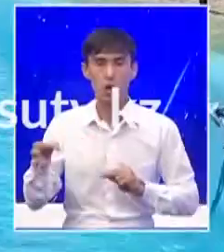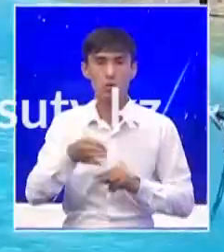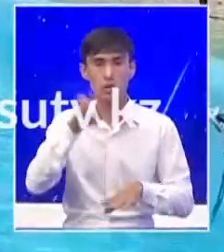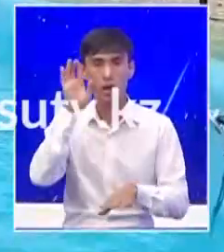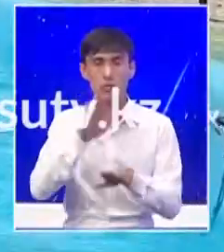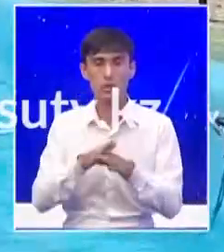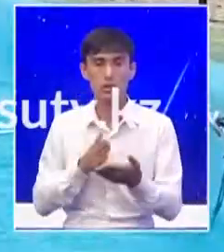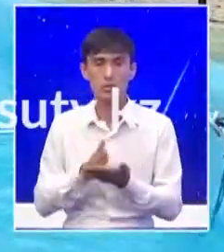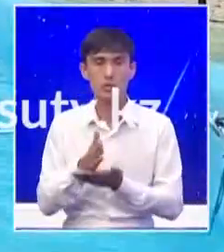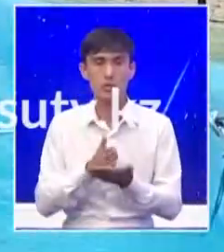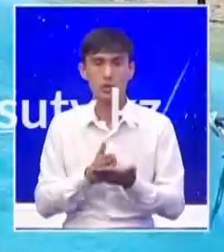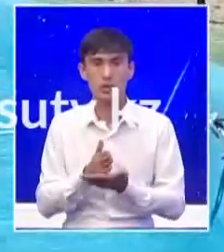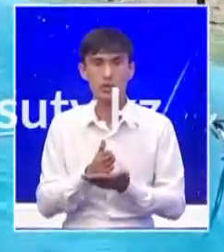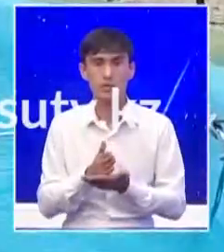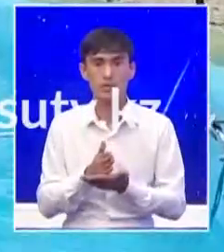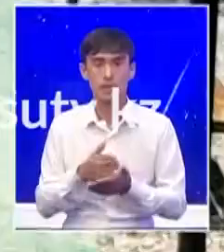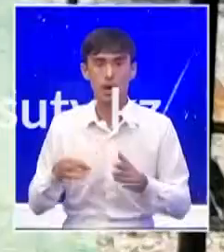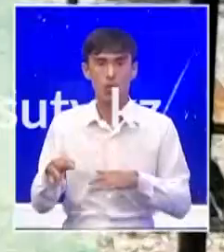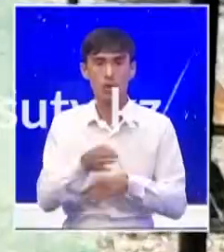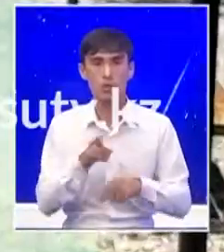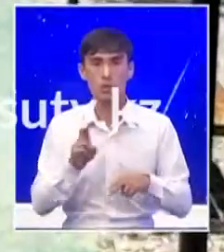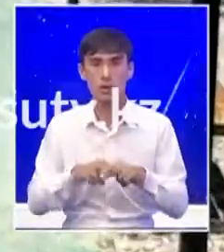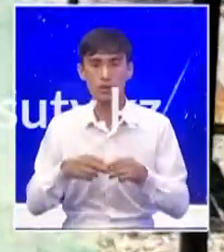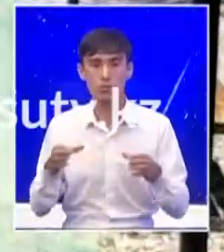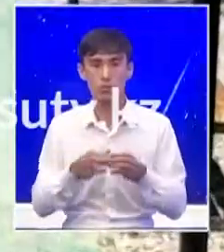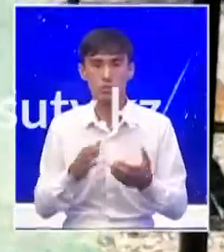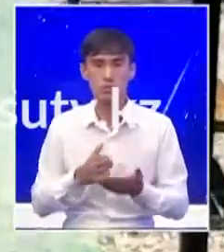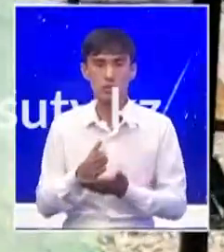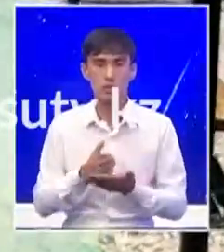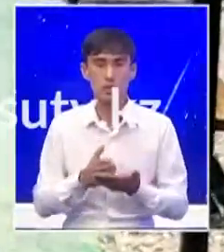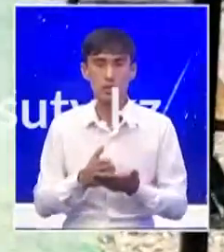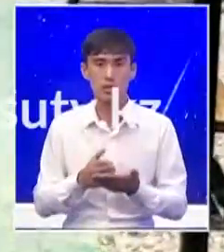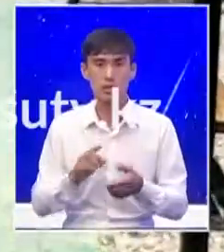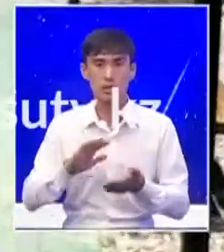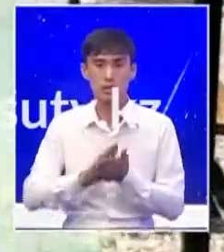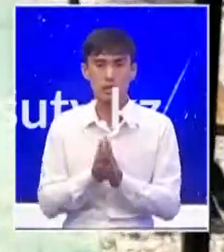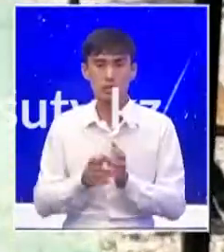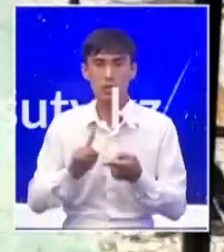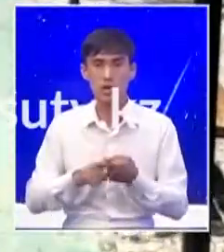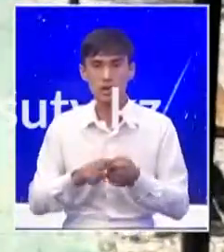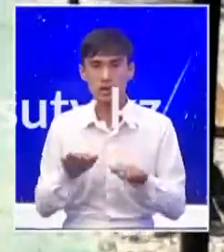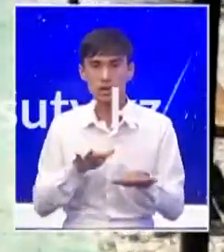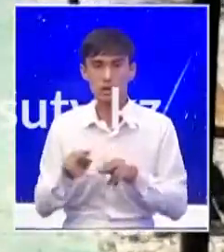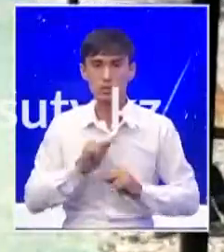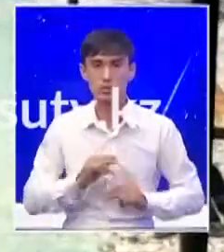әкімдігінің қызметкерлері, аудандық полиция бөлімі қызметкерлерімен тығыз байланыста жүзеге асырылып келеді.